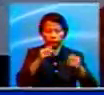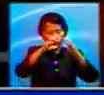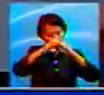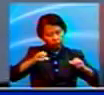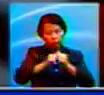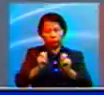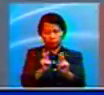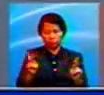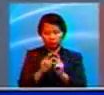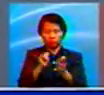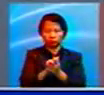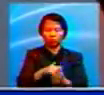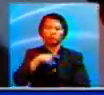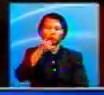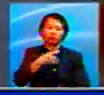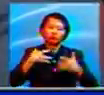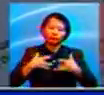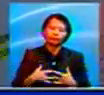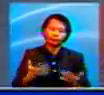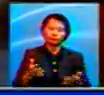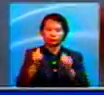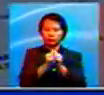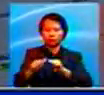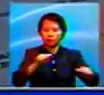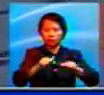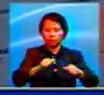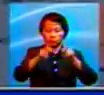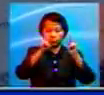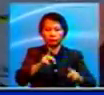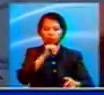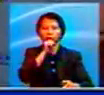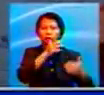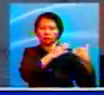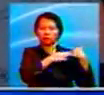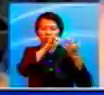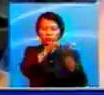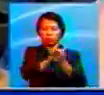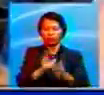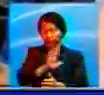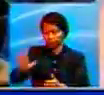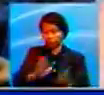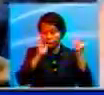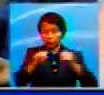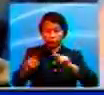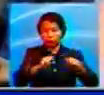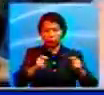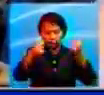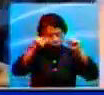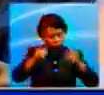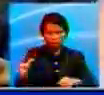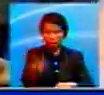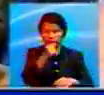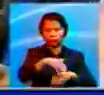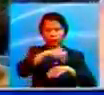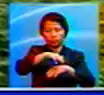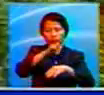di kawasan berkenaan meluahkan rasa kecewa dengan kegiatan pihak tidak bertanggungjawab itu. Mereka berharap tindakan segera dapat diambil,